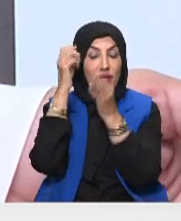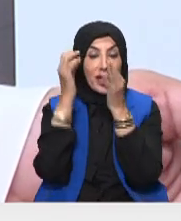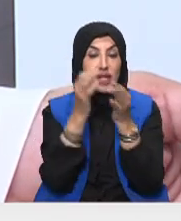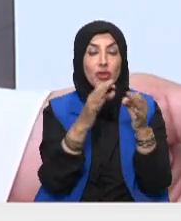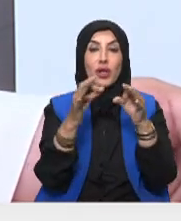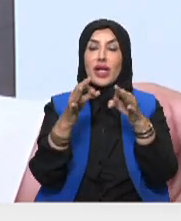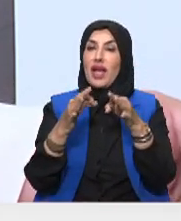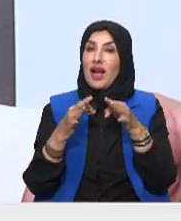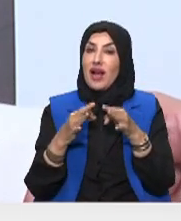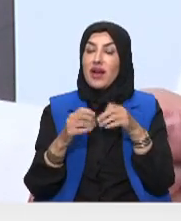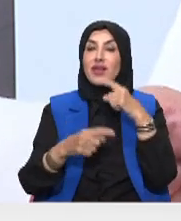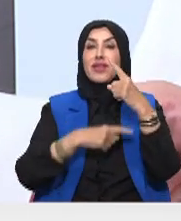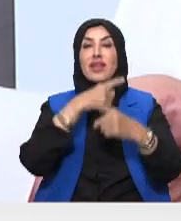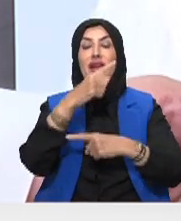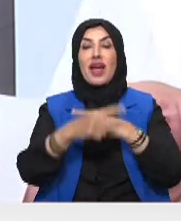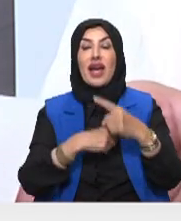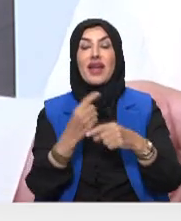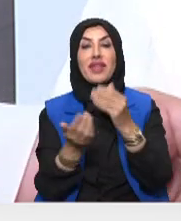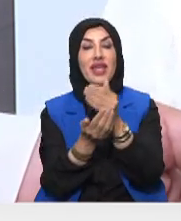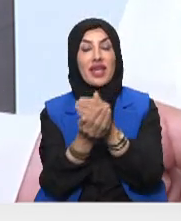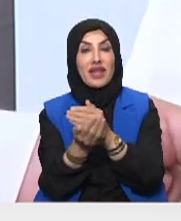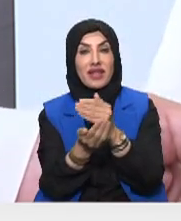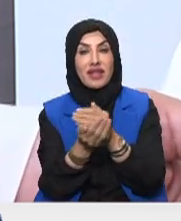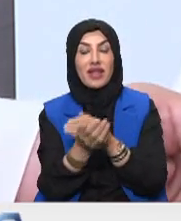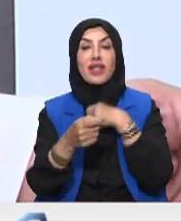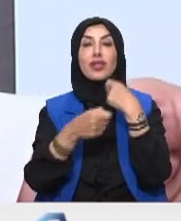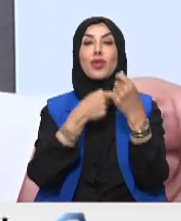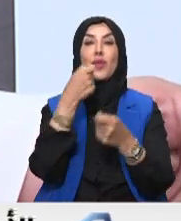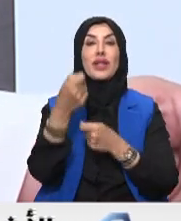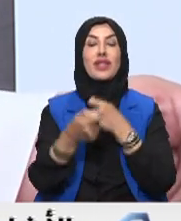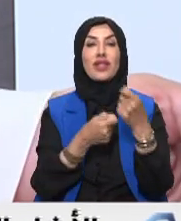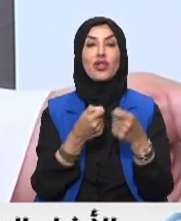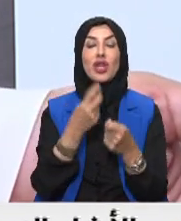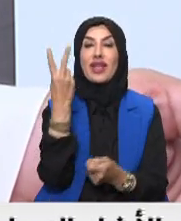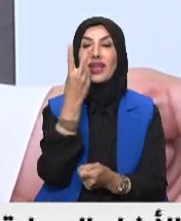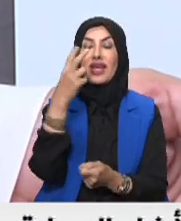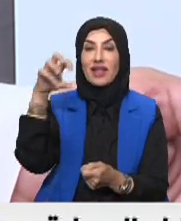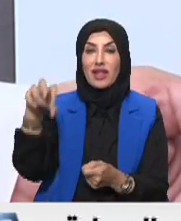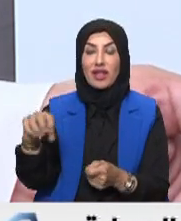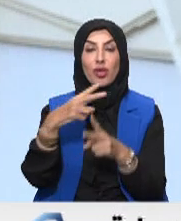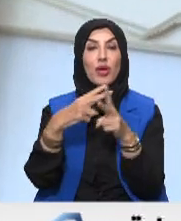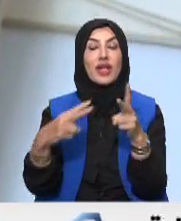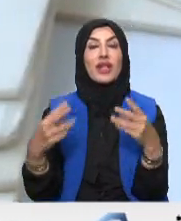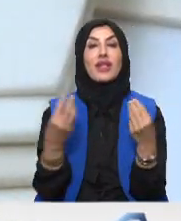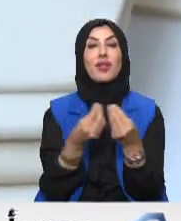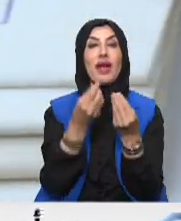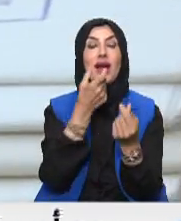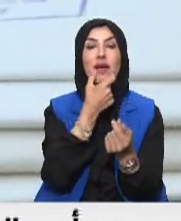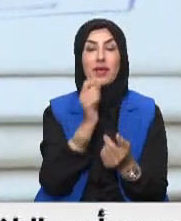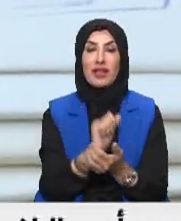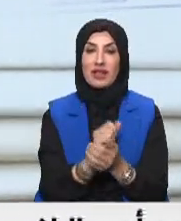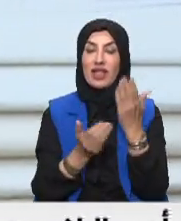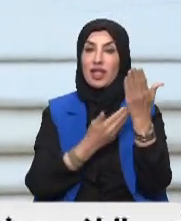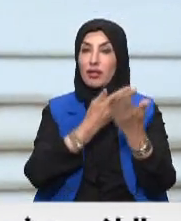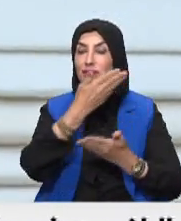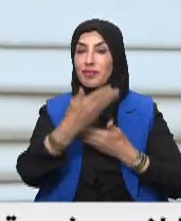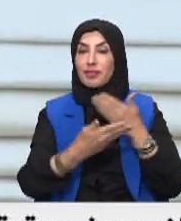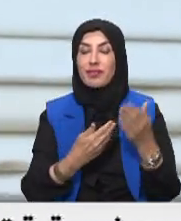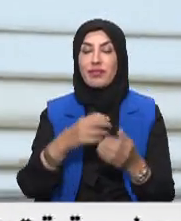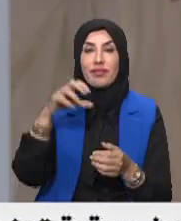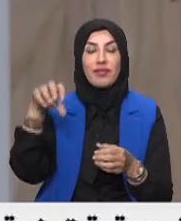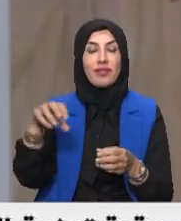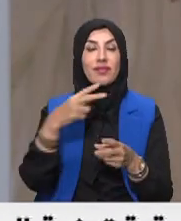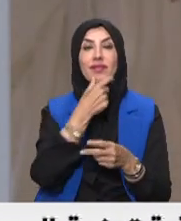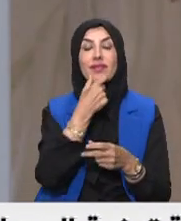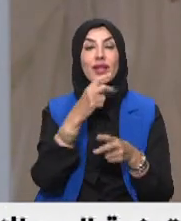العلاقات الاستثماريه والاقتصاديه والتجاريه بين دوله الكويت وبين بريطانيا العلاقات الكويتيه البريطانيه